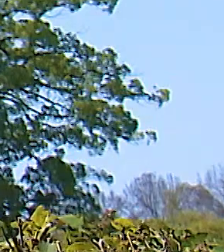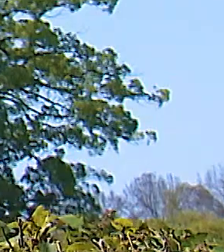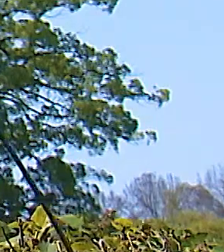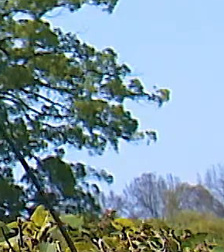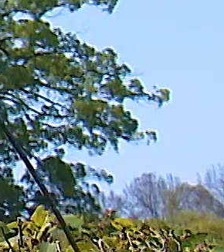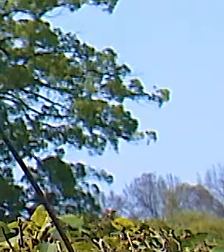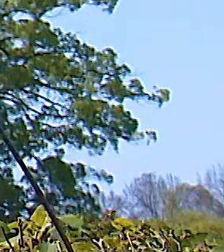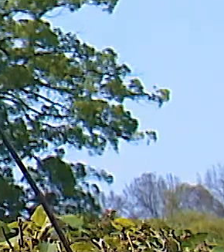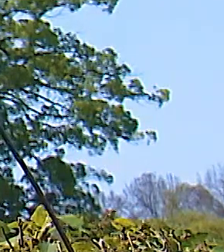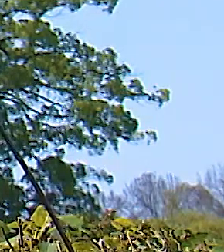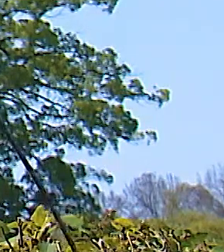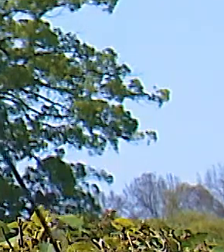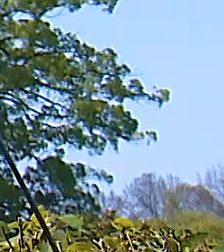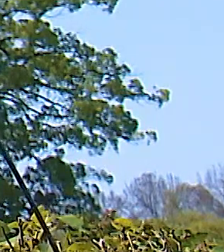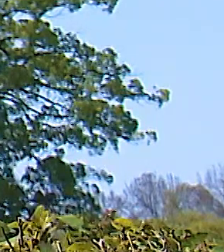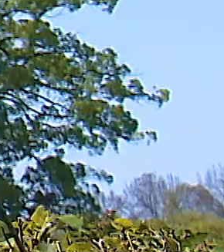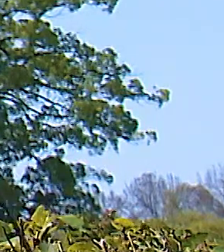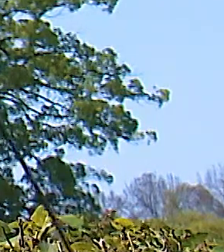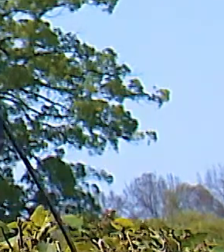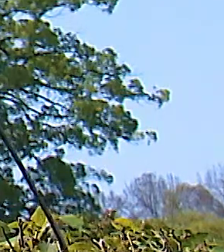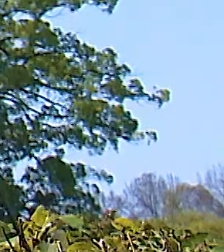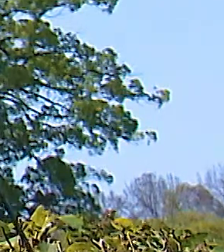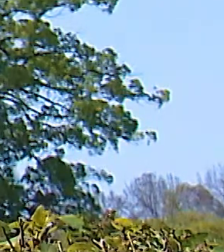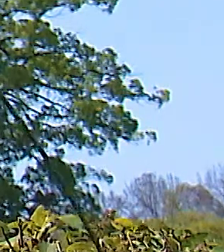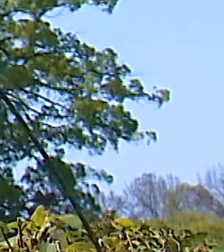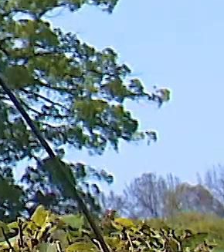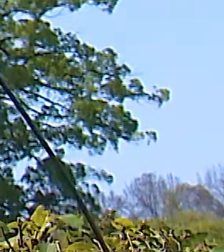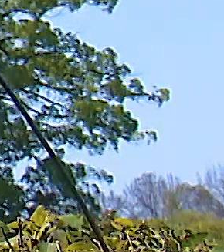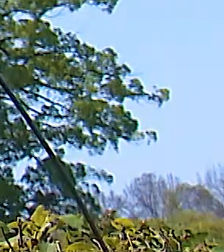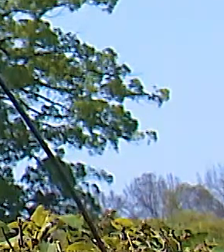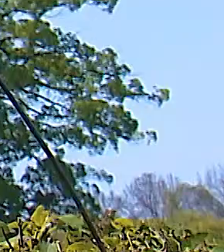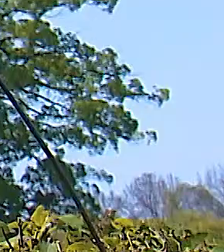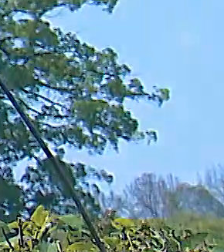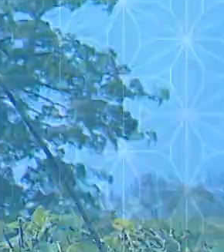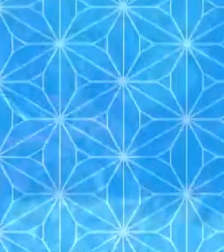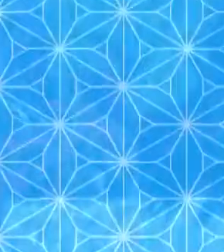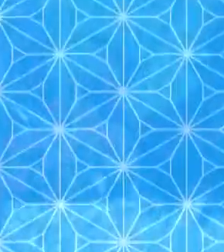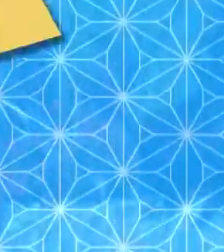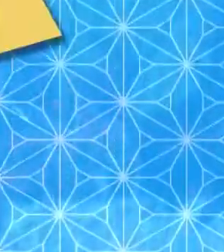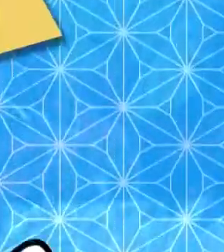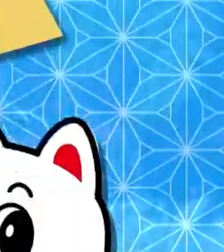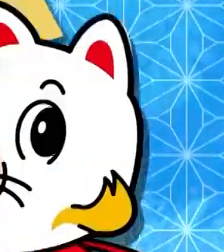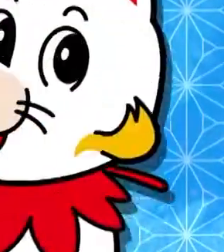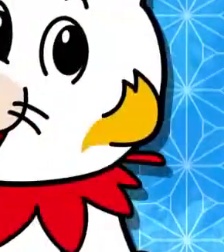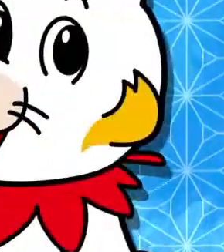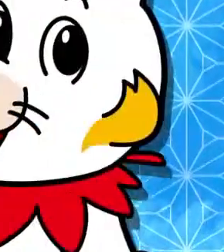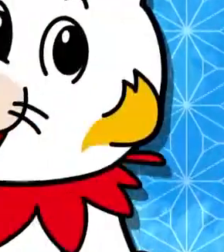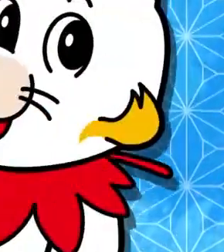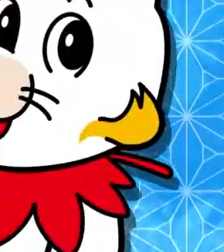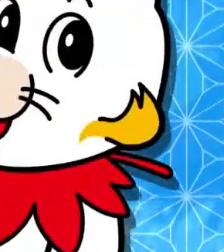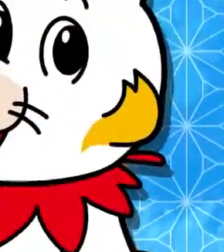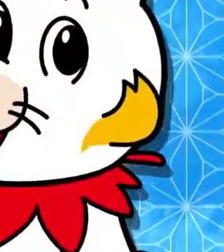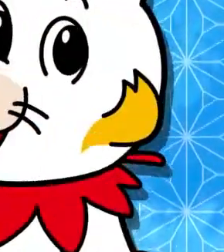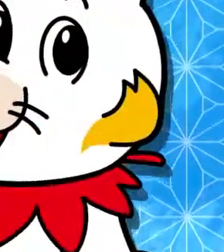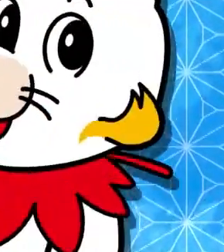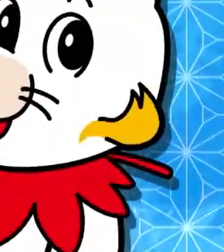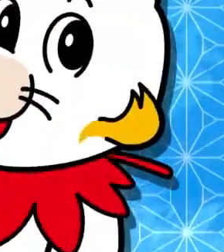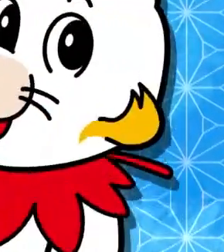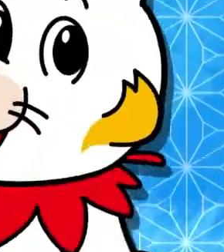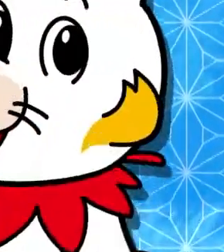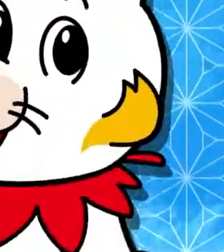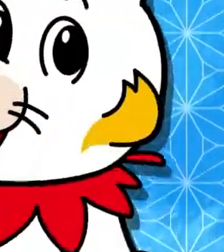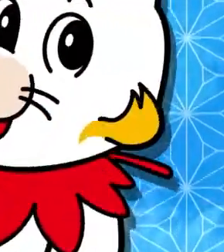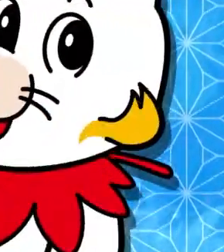広島広域都市圏200万人の民を心を一つにするのじゃ。お隣200万